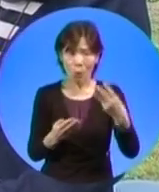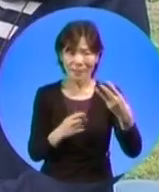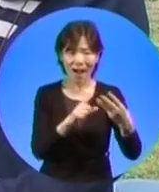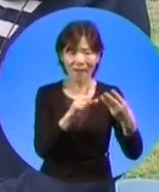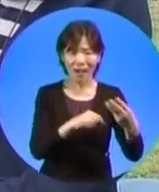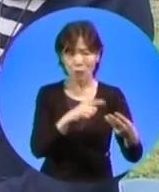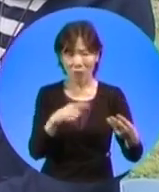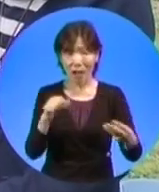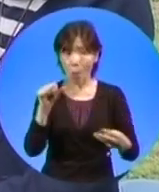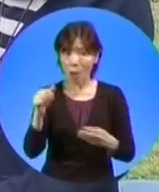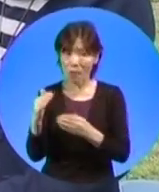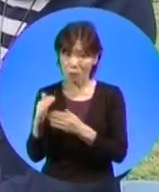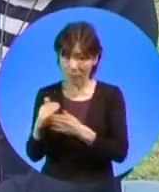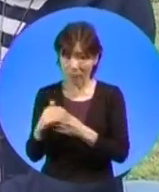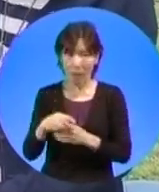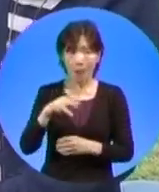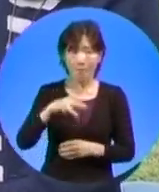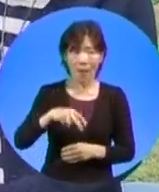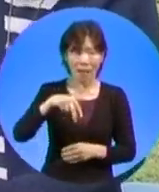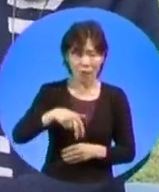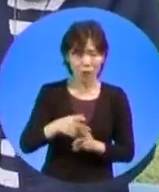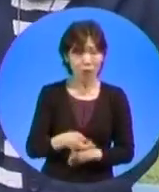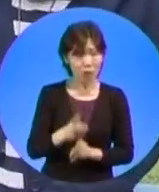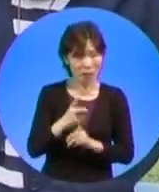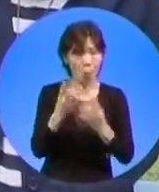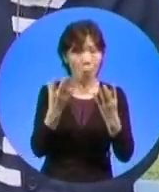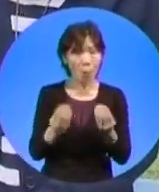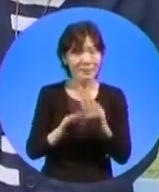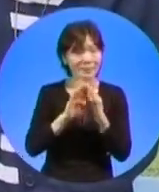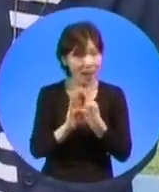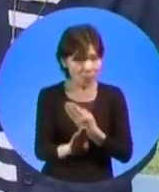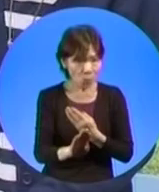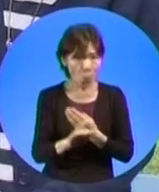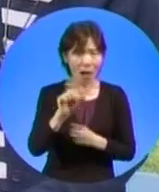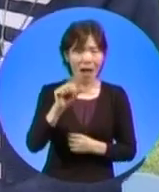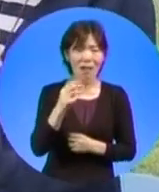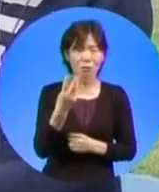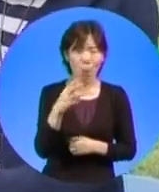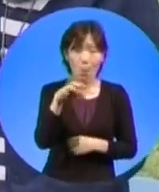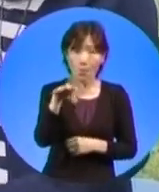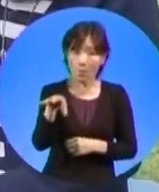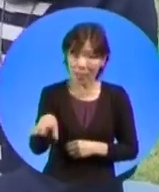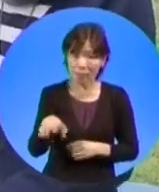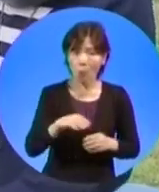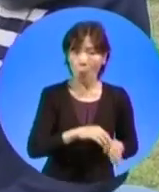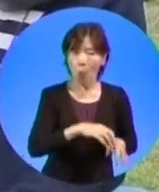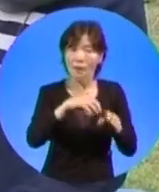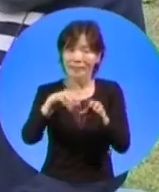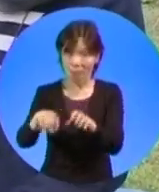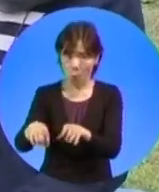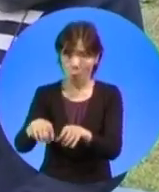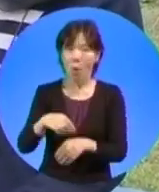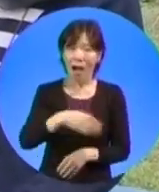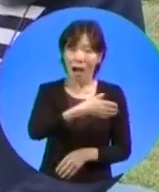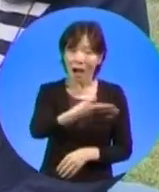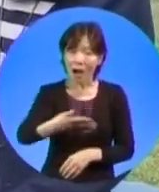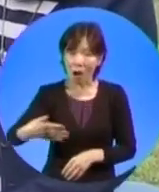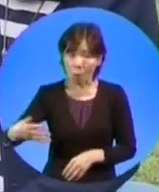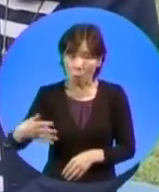3月からまた5月勉強これやって、それ終わったら今度アユの方へ、場所がまた変わりますよね。アユ釣